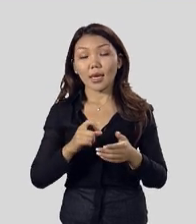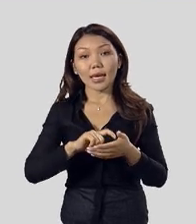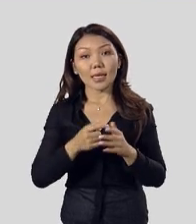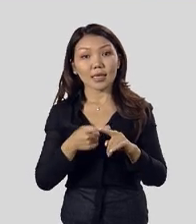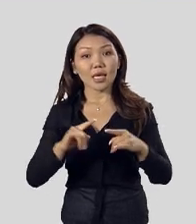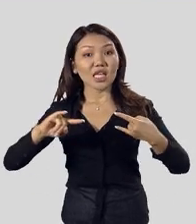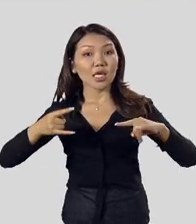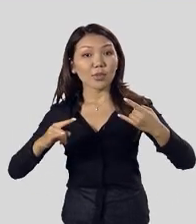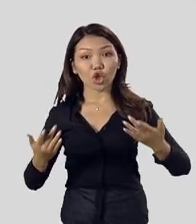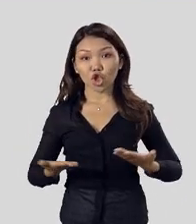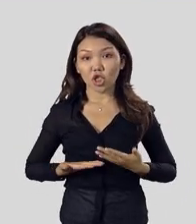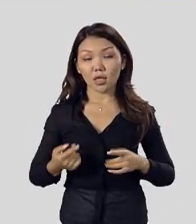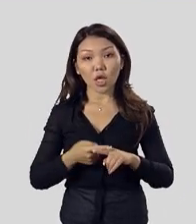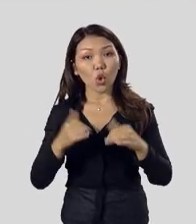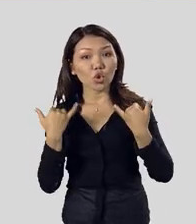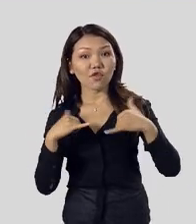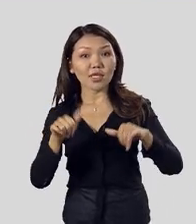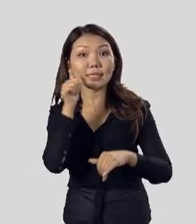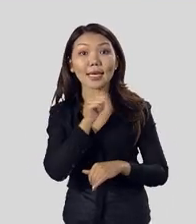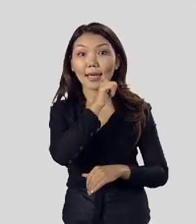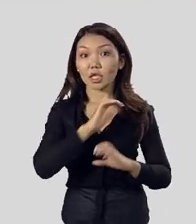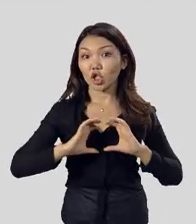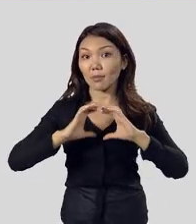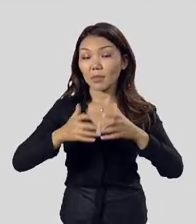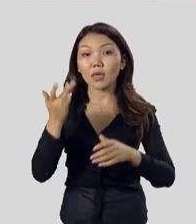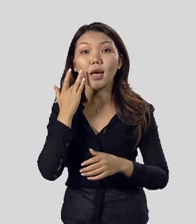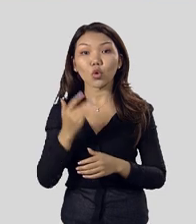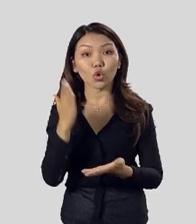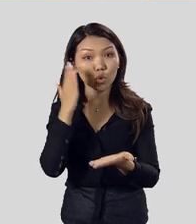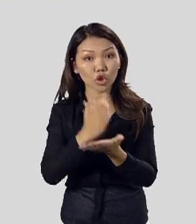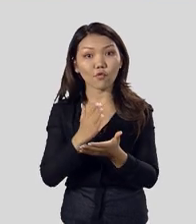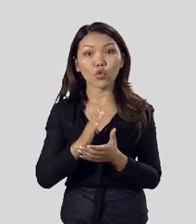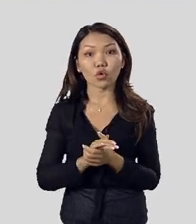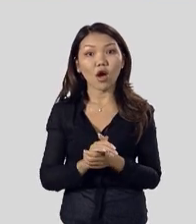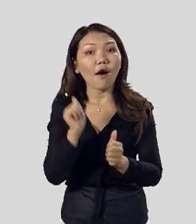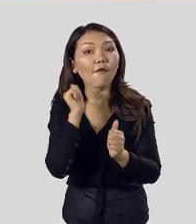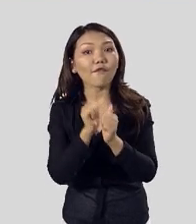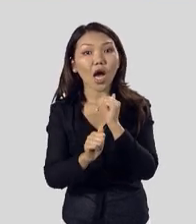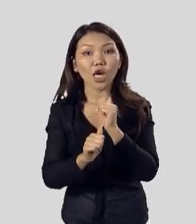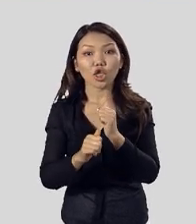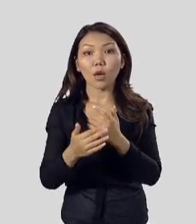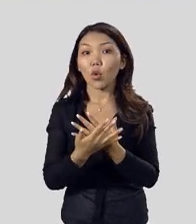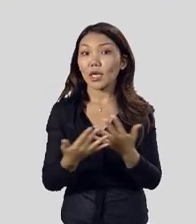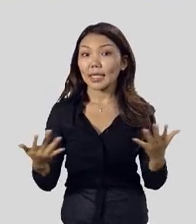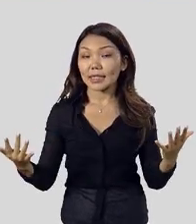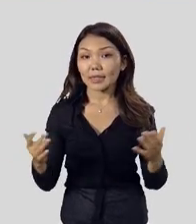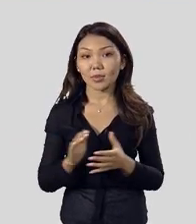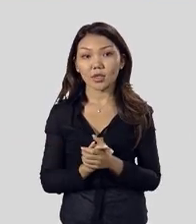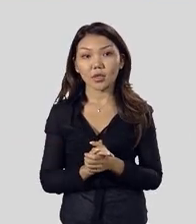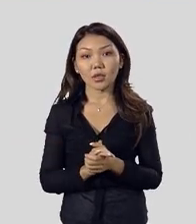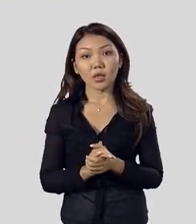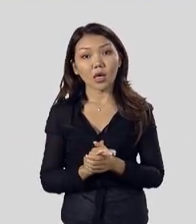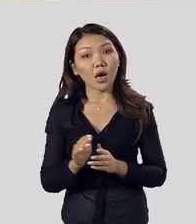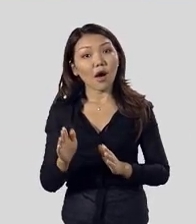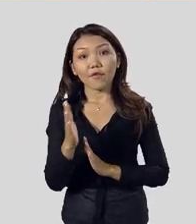жизни это удивительный и загадочный мир которые существуют в каждом организме будь то растение